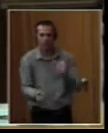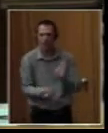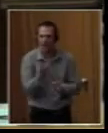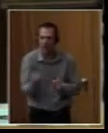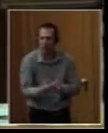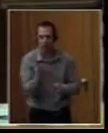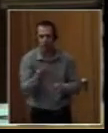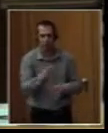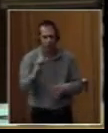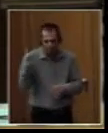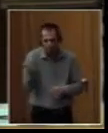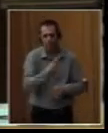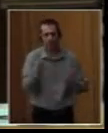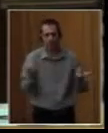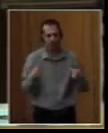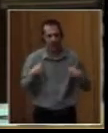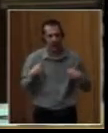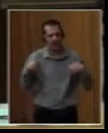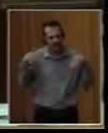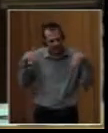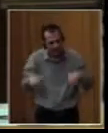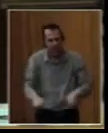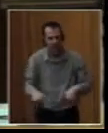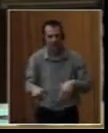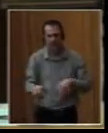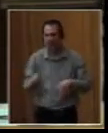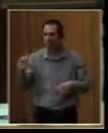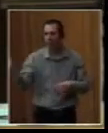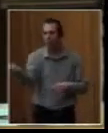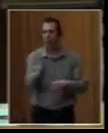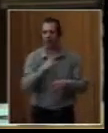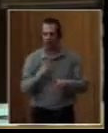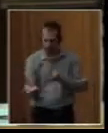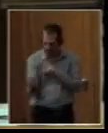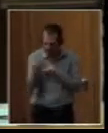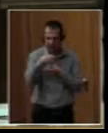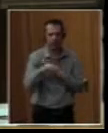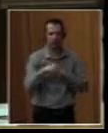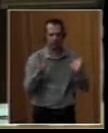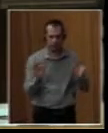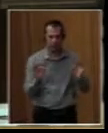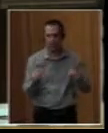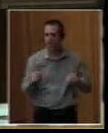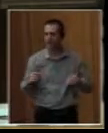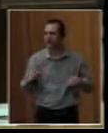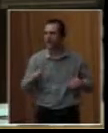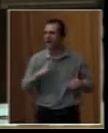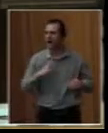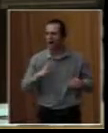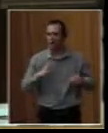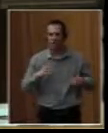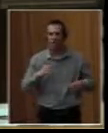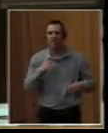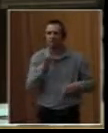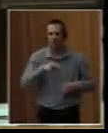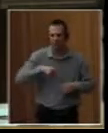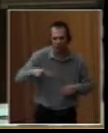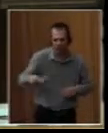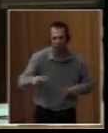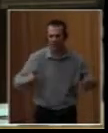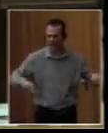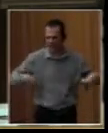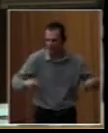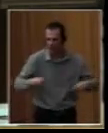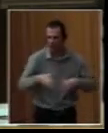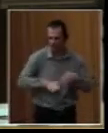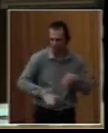Σεβόμενοι λοιπόν το δικαίωμα της απρόσκαπτης συμμετοχής όλων των ανθρώπων, έχουμε εξασφαλίσει την πρόσβαση των ατόμων με κινητική αναπηρία στους χώρους του Ιδρύματος Ευγενίδου,